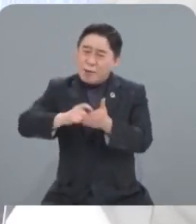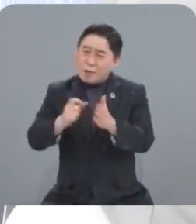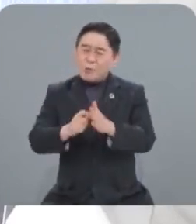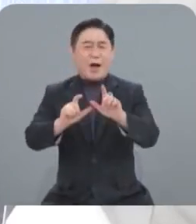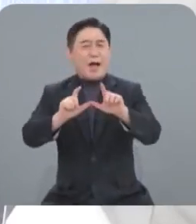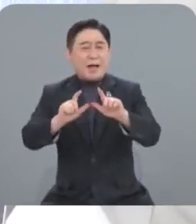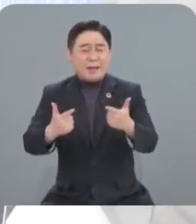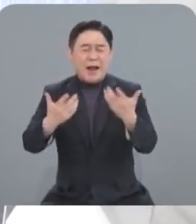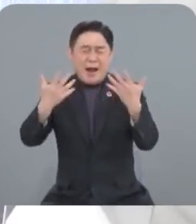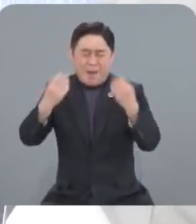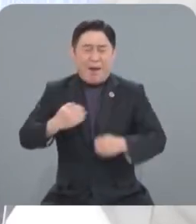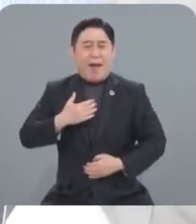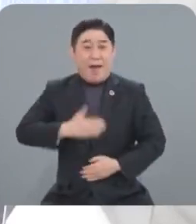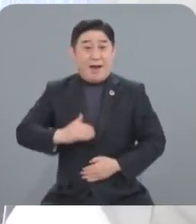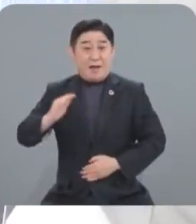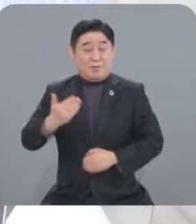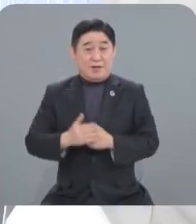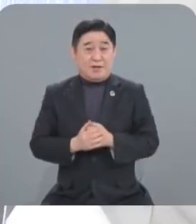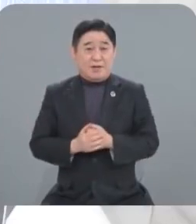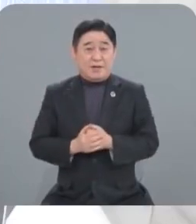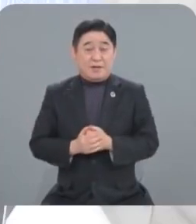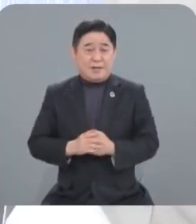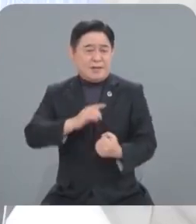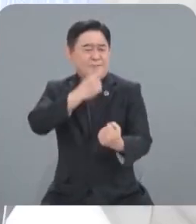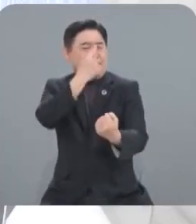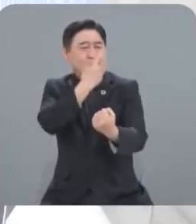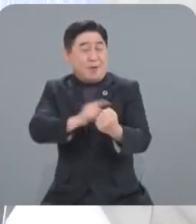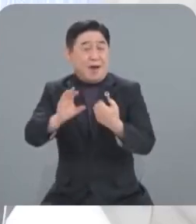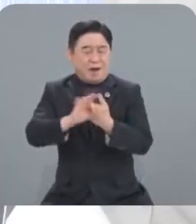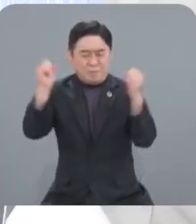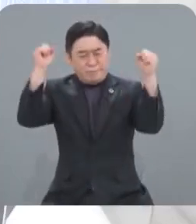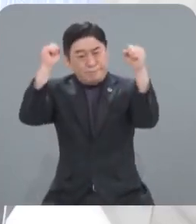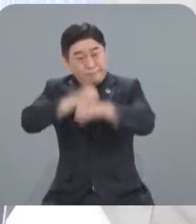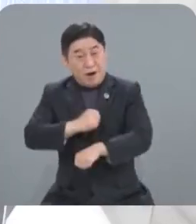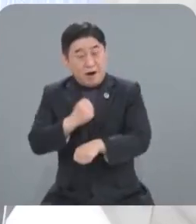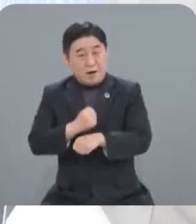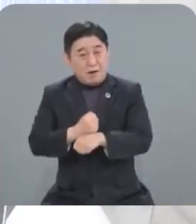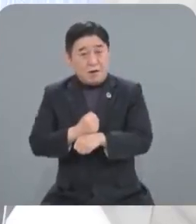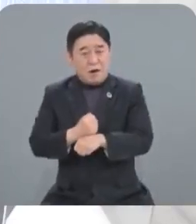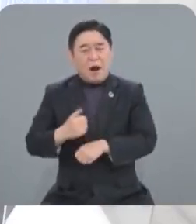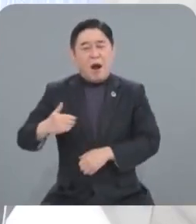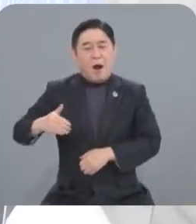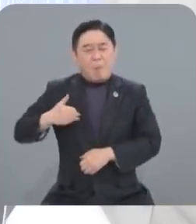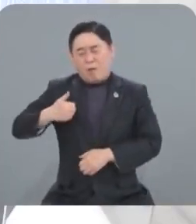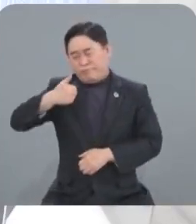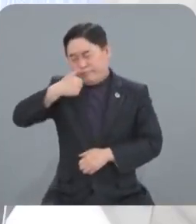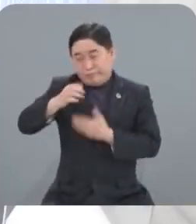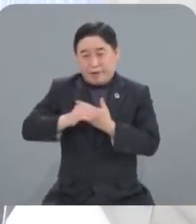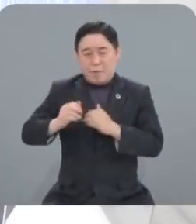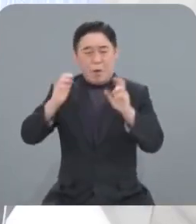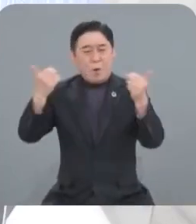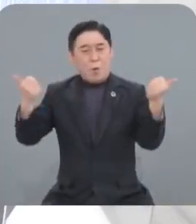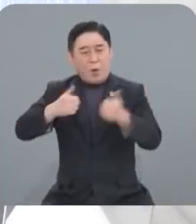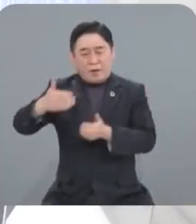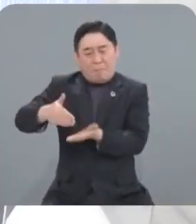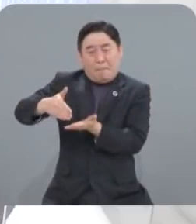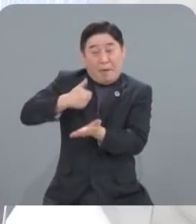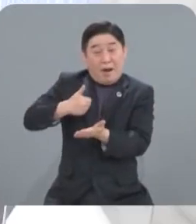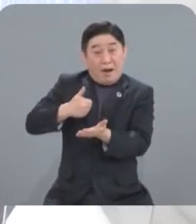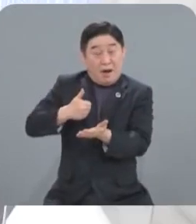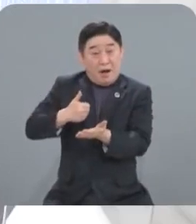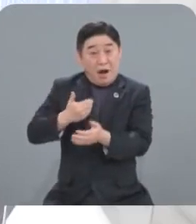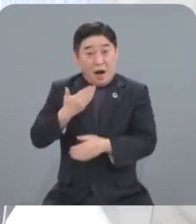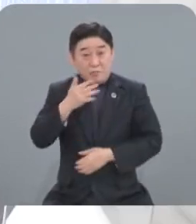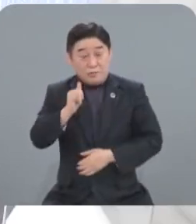많이 않아야 합니다 실력이 없으면 무너지고 모르고 무시 당하면 회의장에서 퇴장 당하는 수문 은